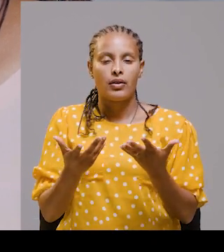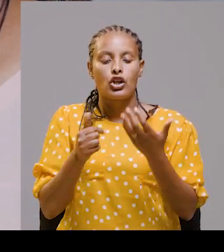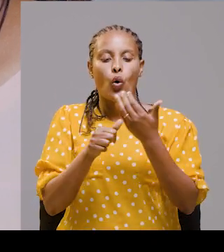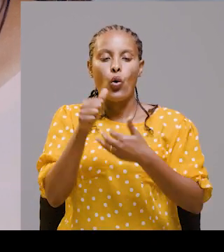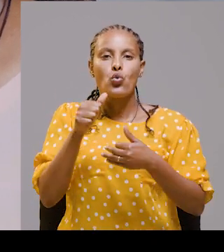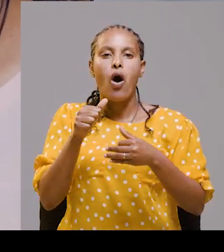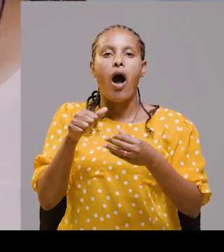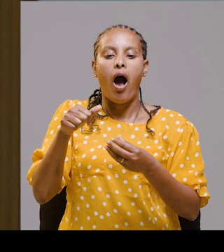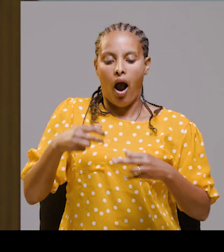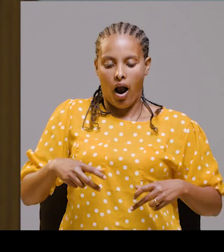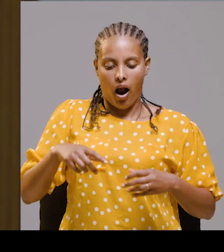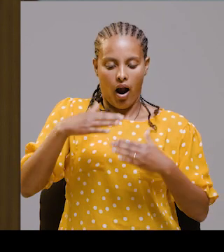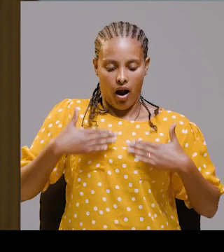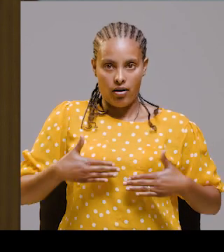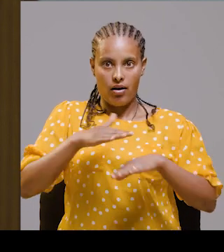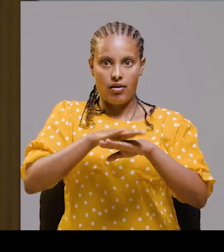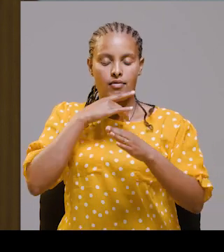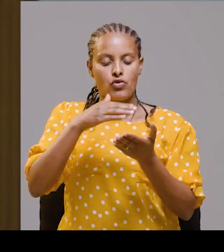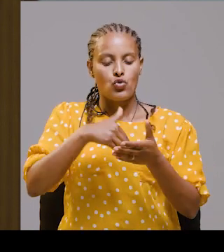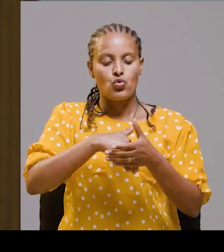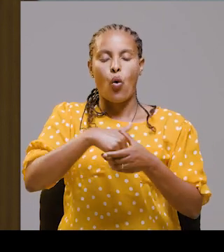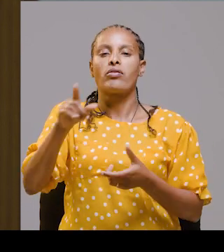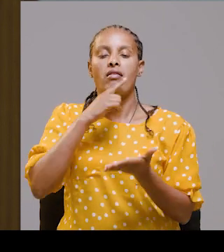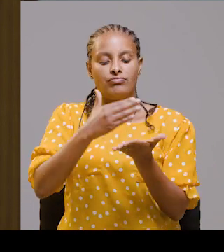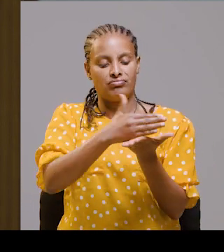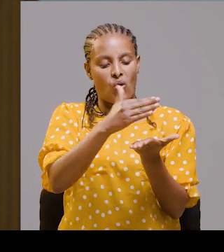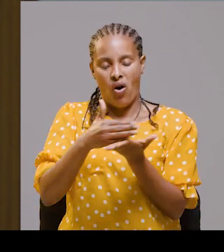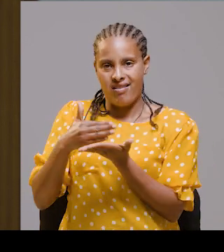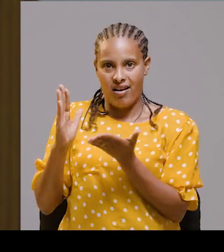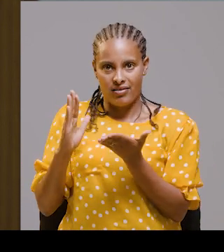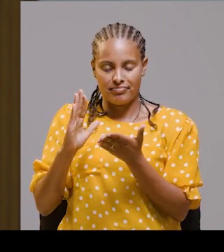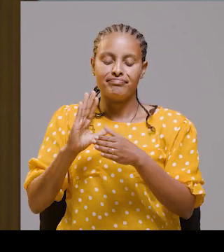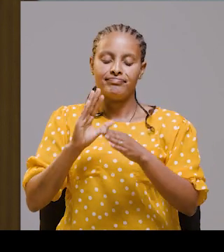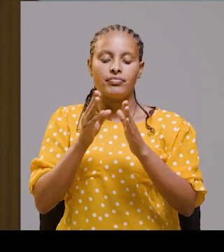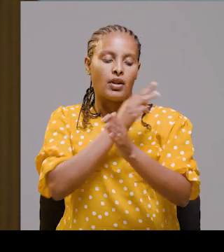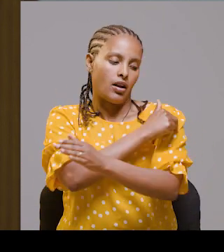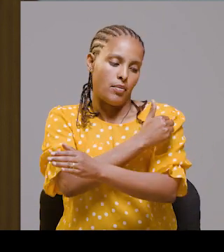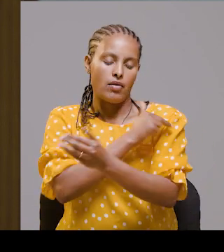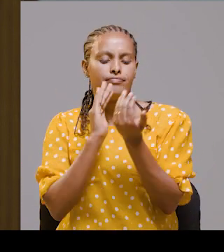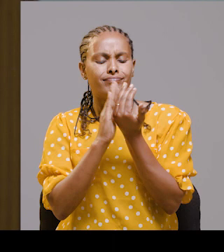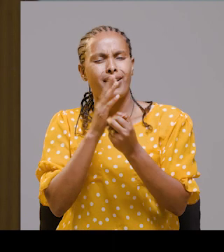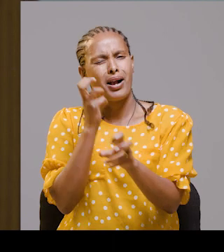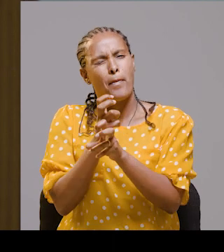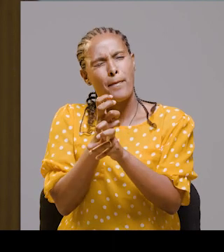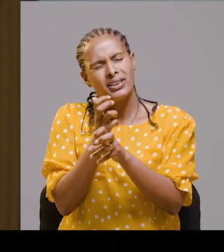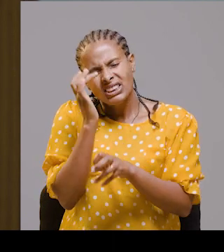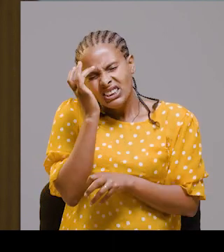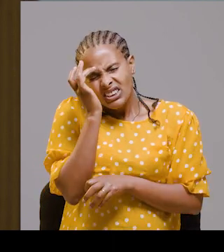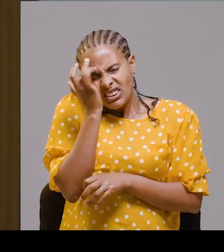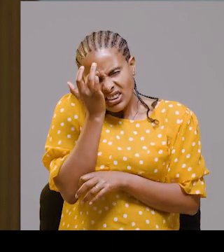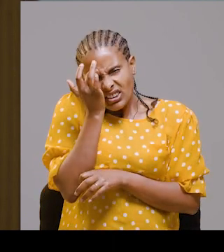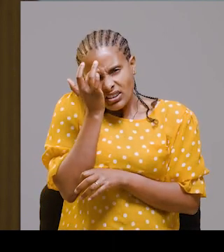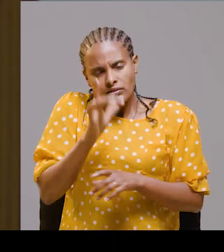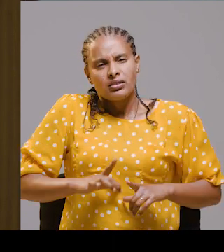የተጎዱ አካላቶች ካሉ እነሱ ሪሙቭ ይደረጋሉ፣ ይወጣሉ። አይደለም እንደዛ ነው ህክምናው የሚሄደው። ከዛ ፔንፉል ነው፣ ያ ደግሞ በጣም የሚያሳምም